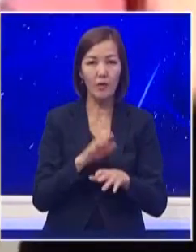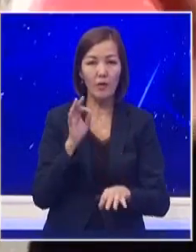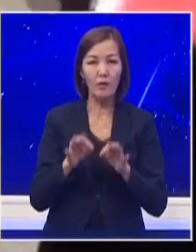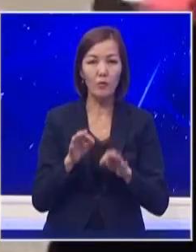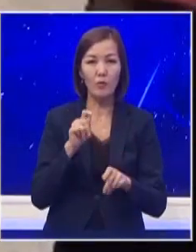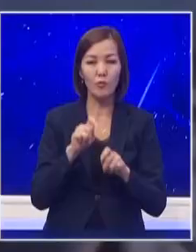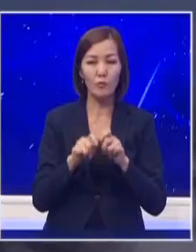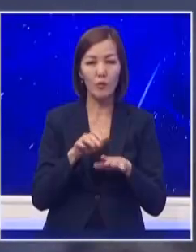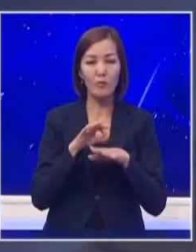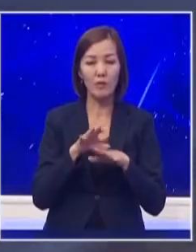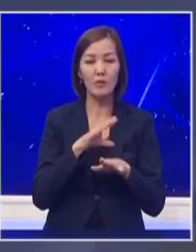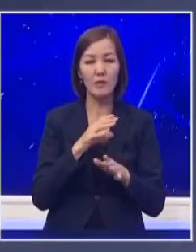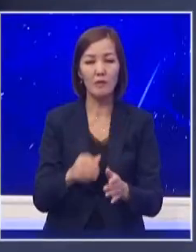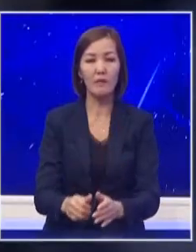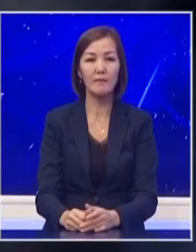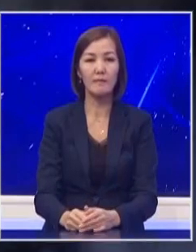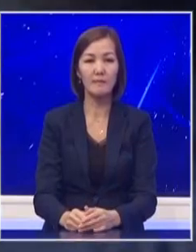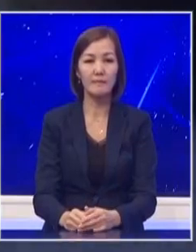досудебное расследование